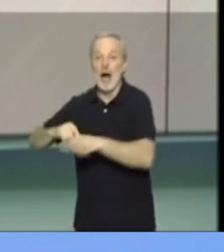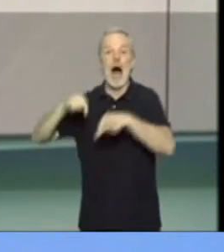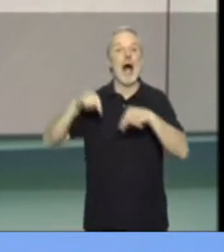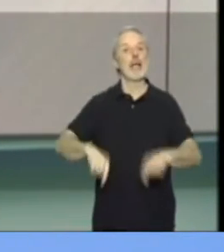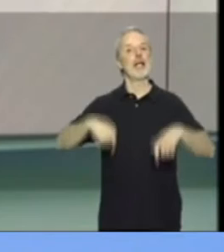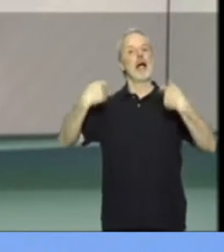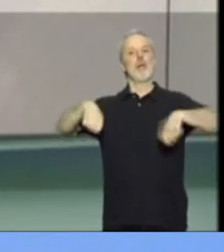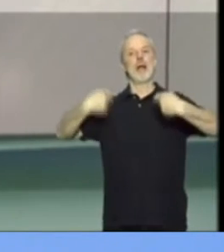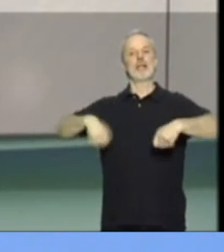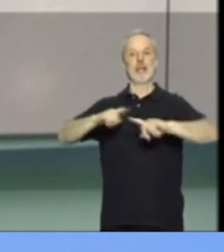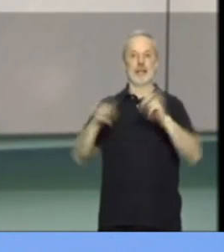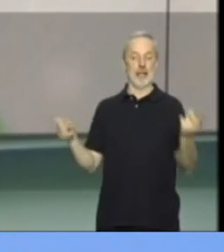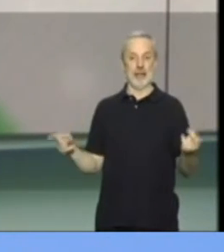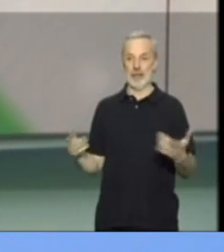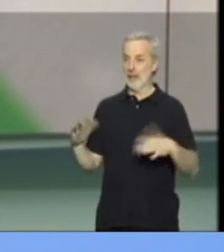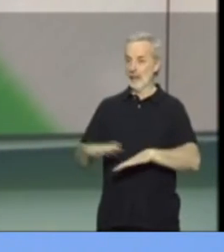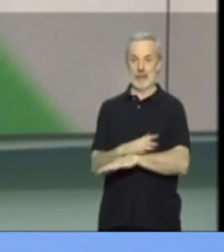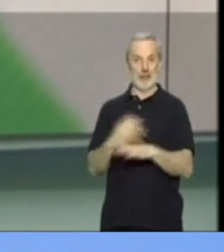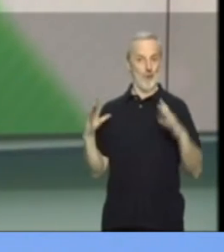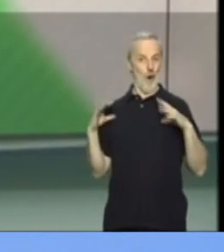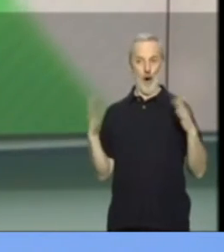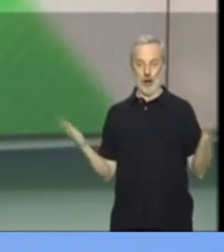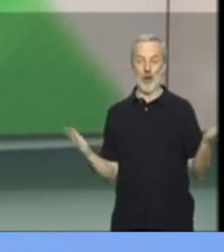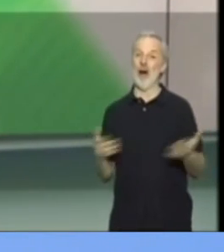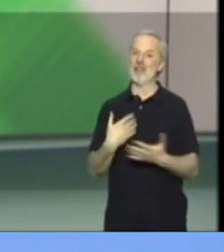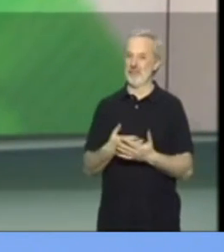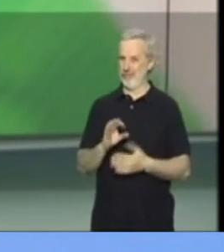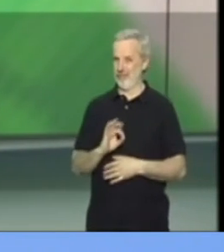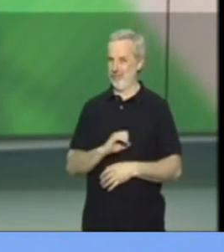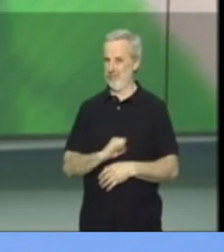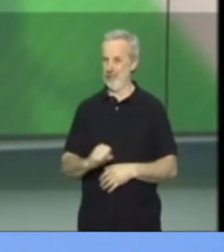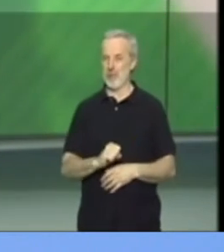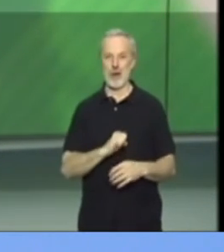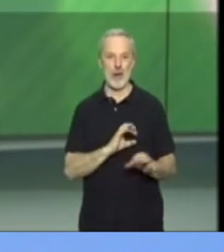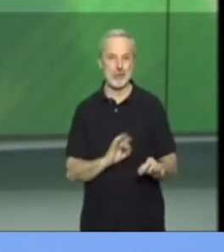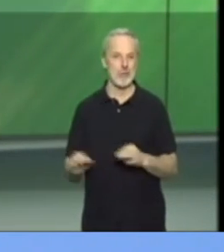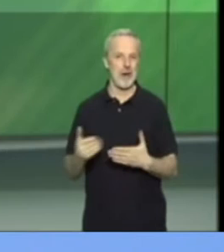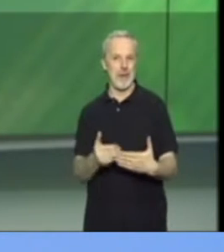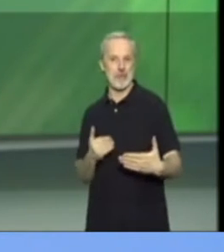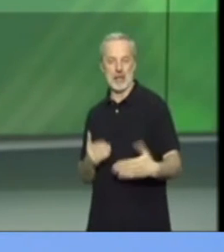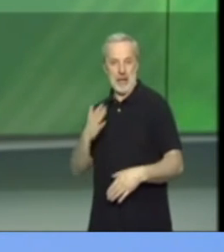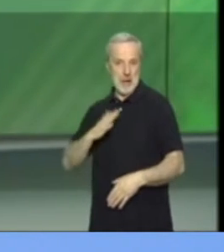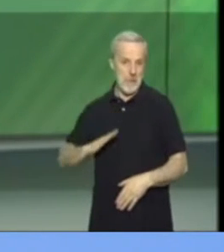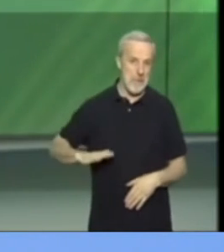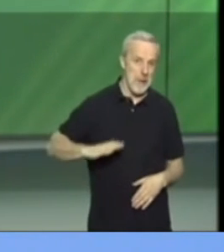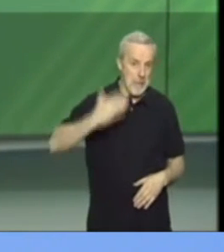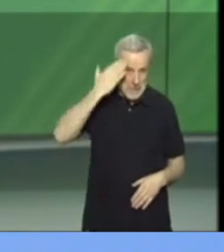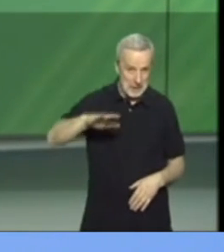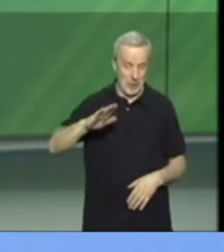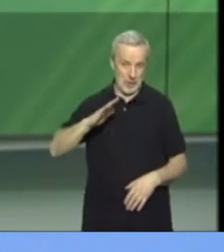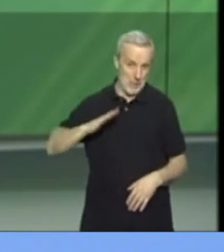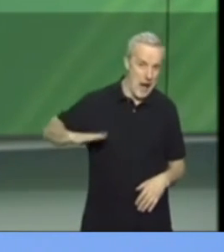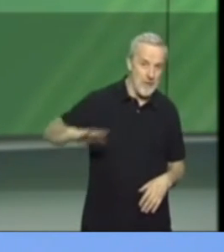a je to ideální příprava jak pro Evropu, tak pro mistrovství světa. Proto my jsme domluveni,